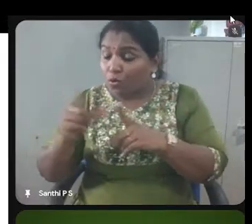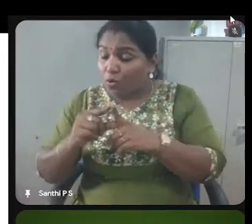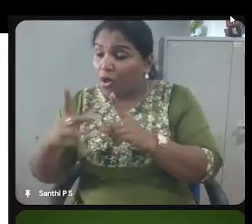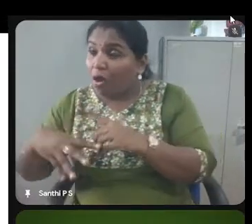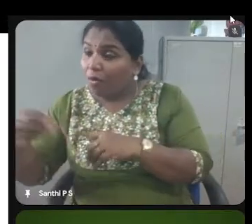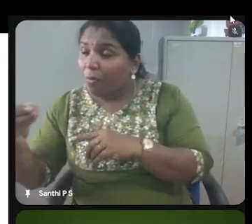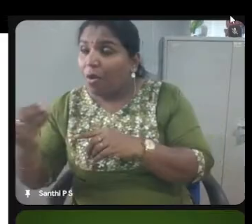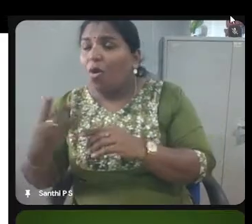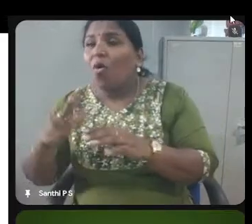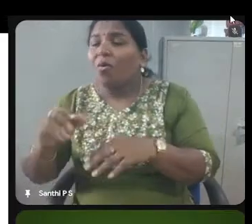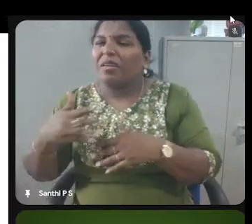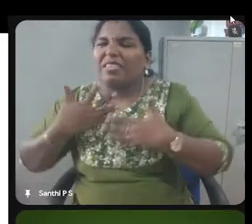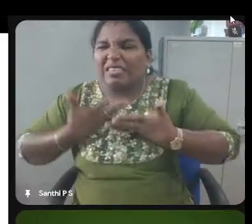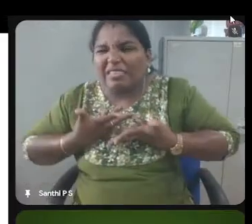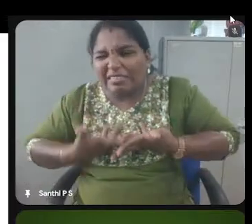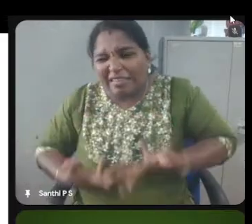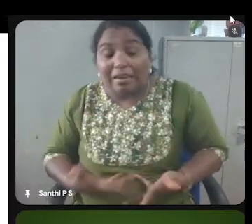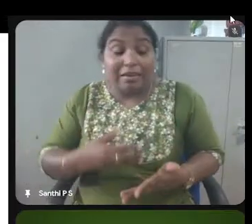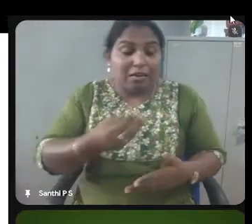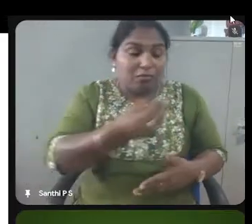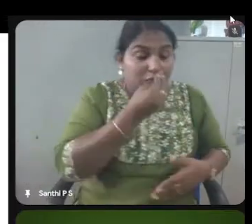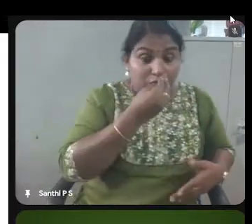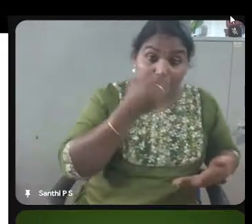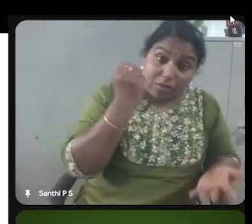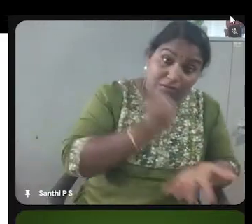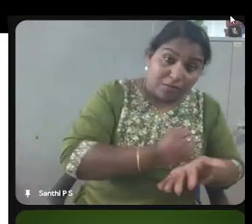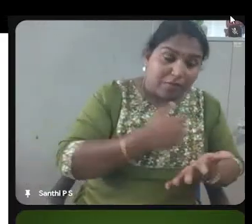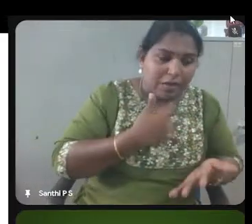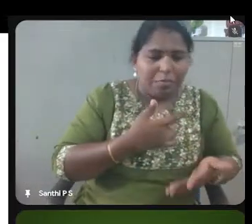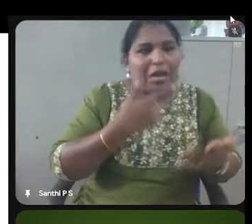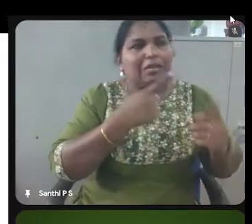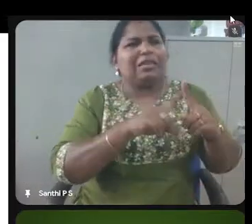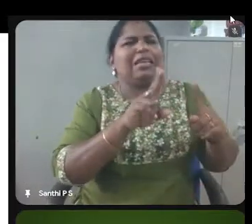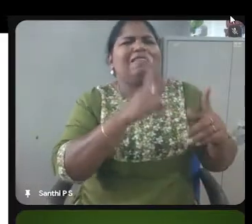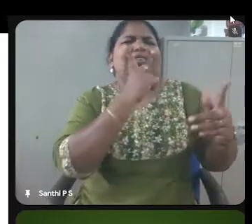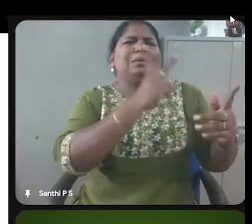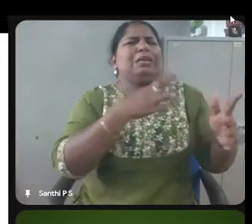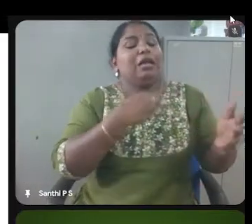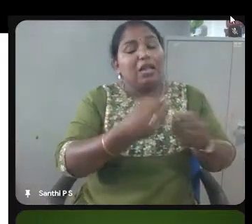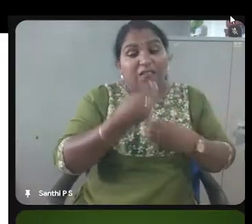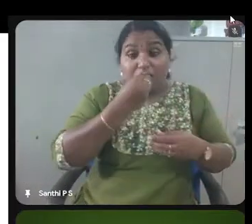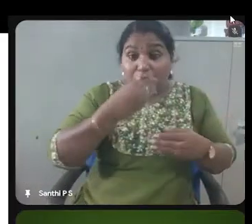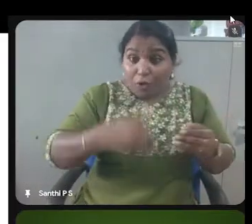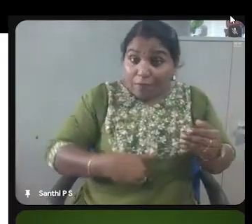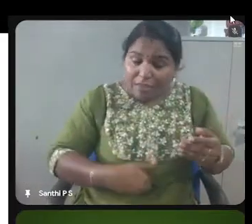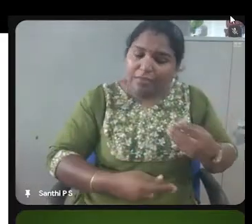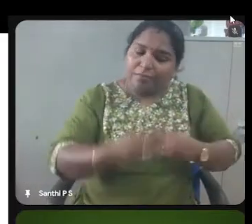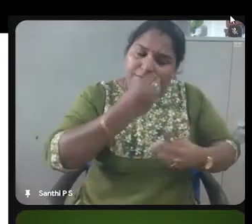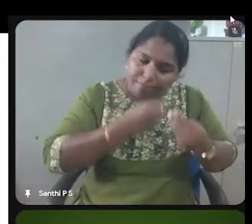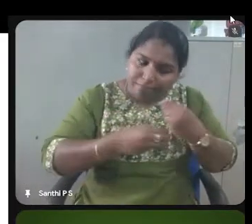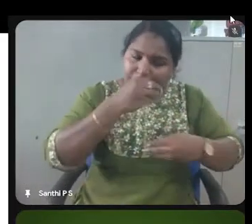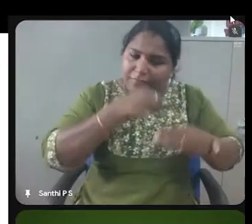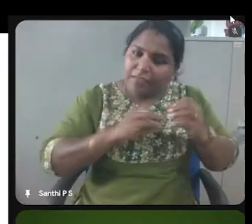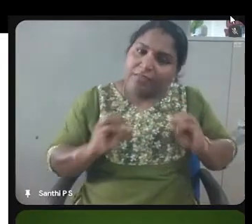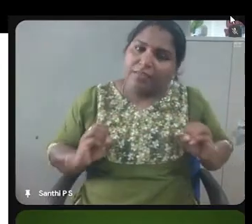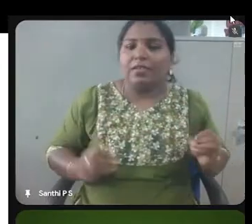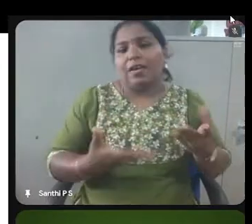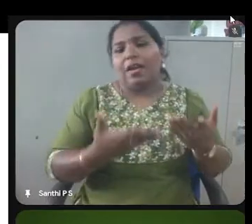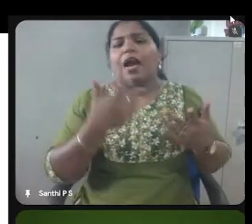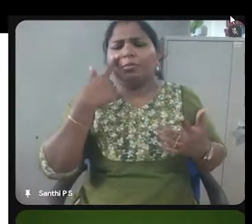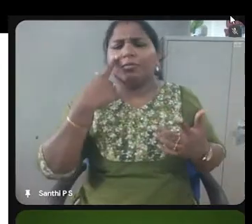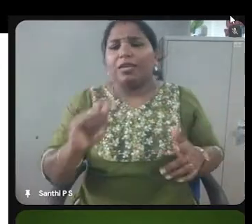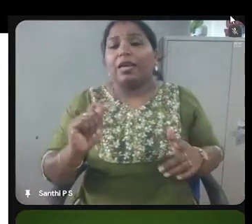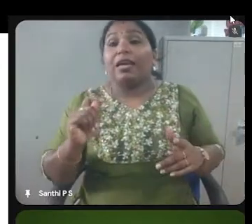സമയത്ത് ഈ സ്ക്രീൻ ടൈം അത്ര ഒരു ഇമ്പോർട്ടന്റ് ആവില്ല കുട്ടിക്ക്. സോ അതും കൂടെ ഒന്ന് ട്രൈ ചെയ്ത് നോക്കാം. ഒന്ന് എക്സ്ട്രാ